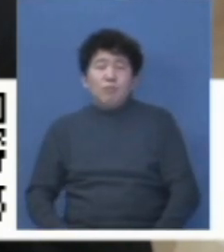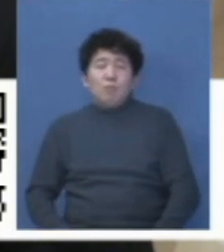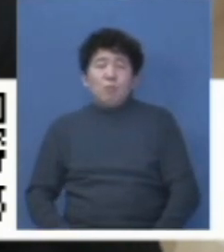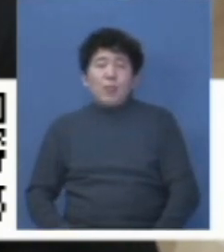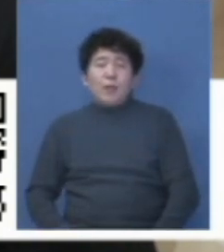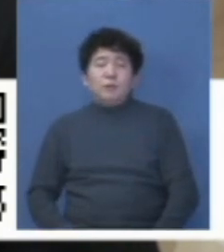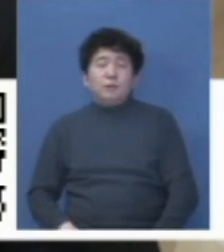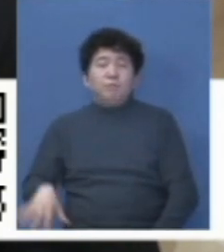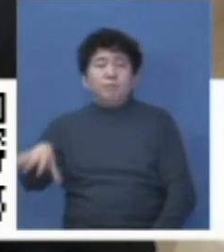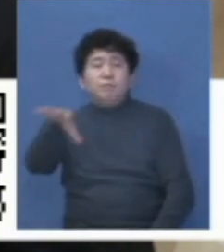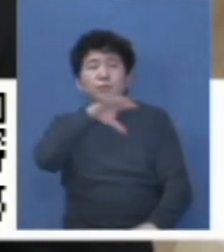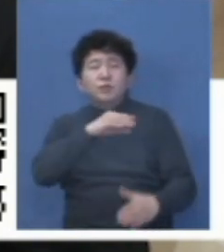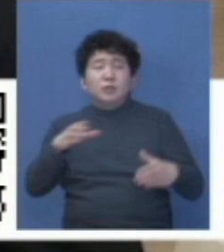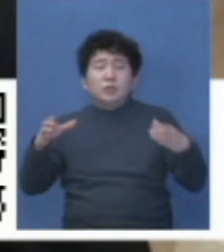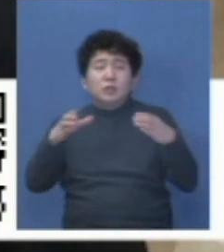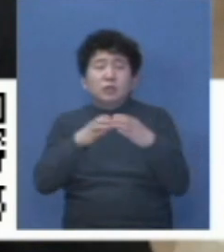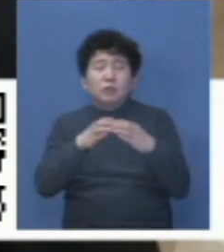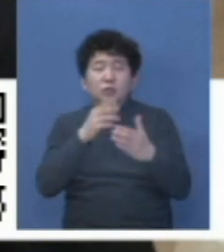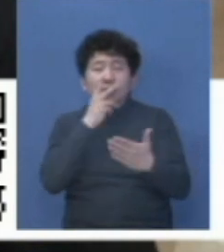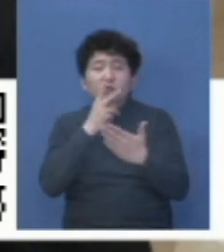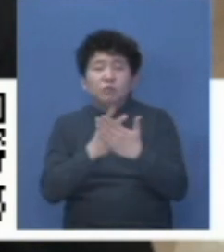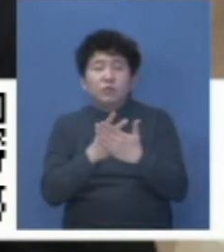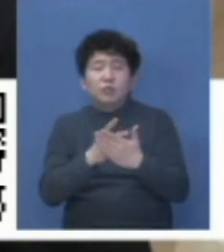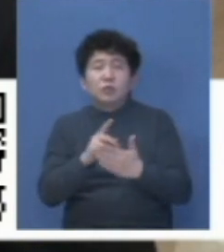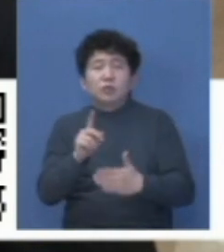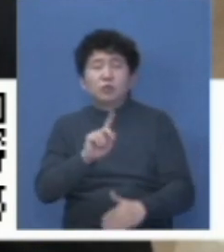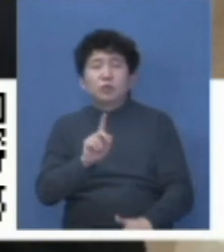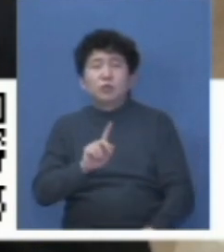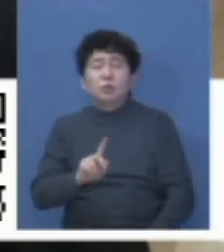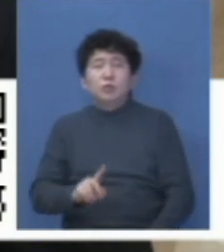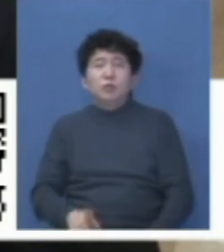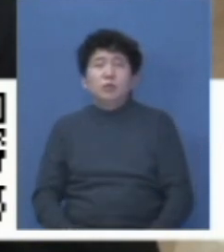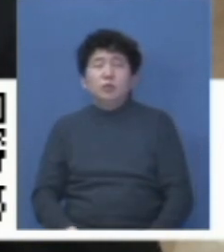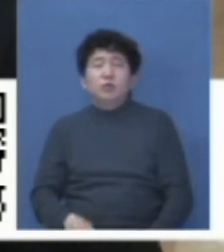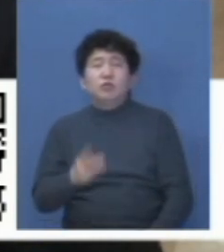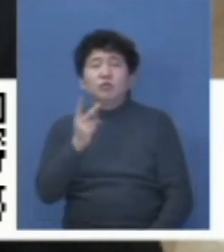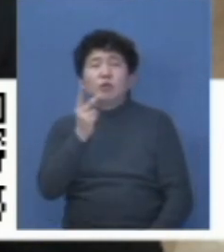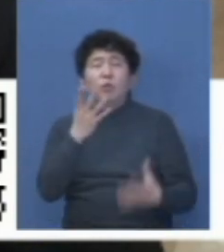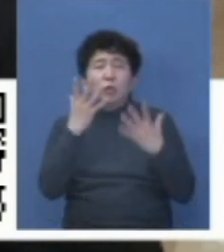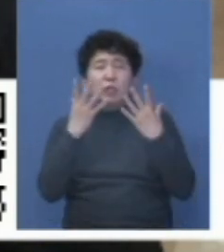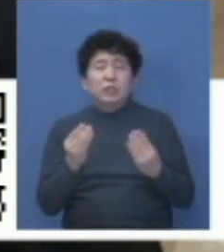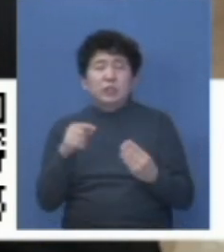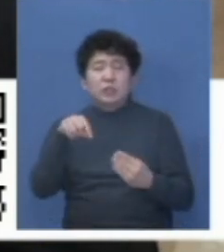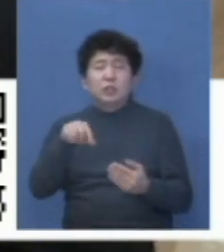всей команде. Видно, что команда слаженная, отработанная. Вот мы второй день здесь находимся,